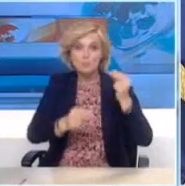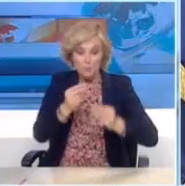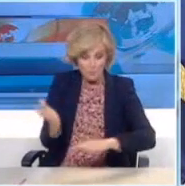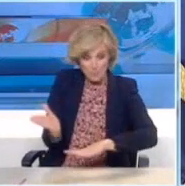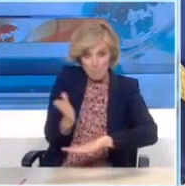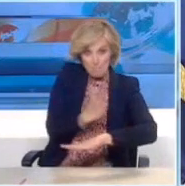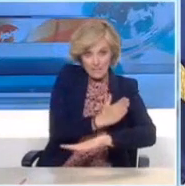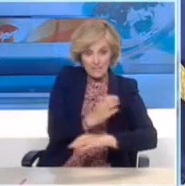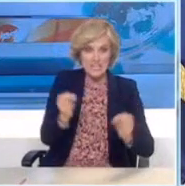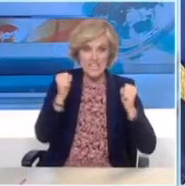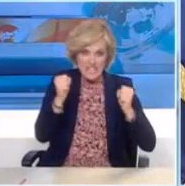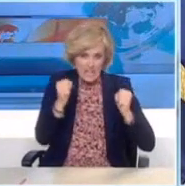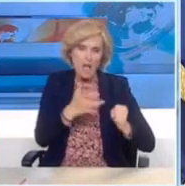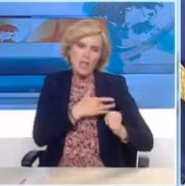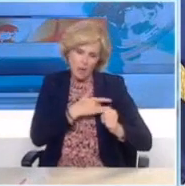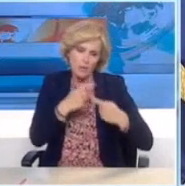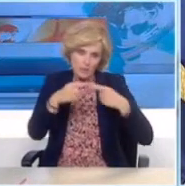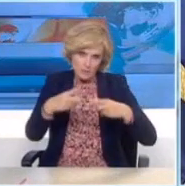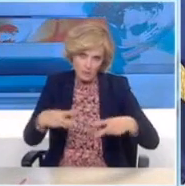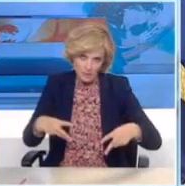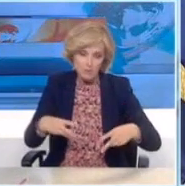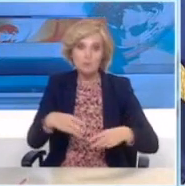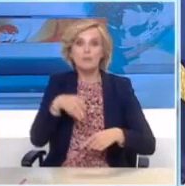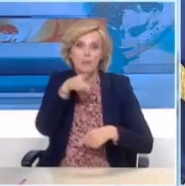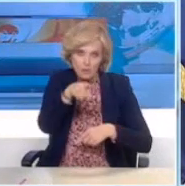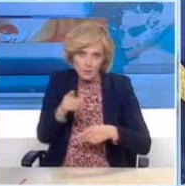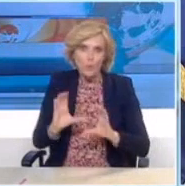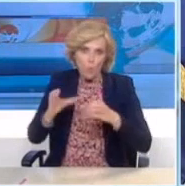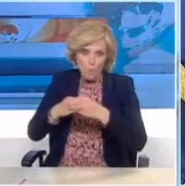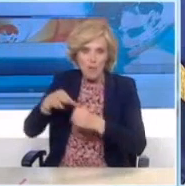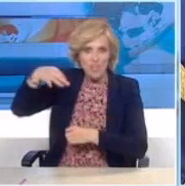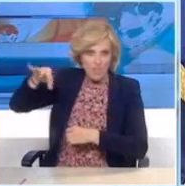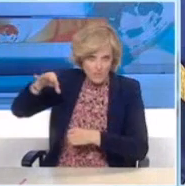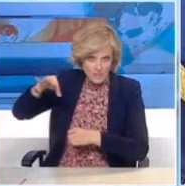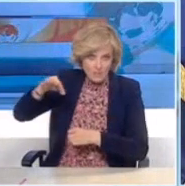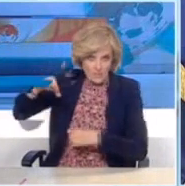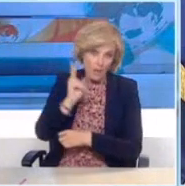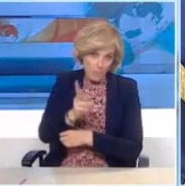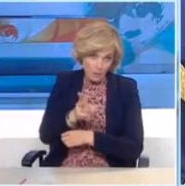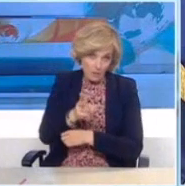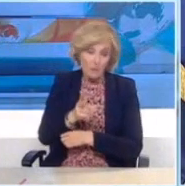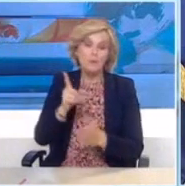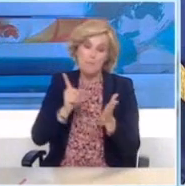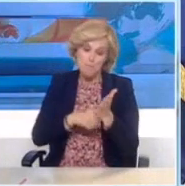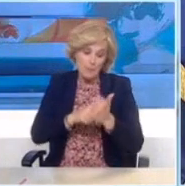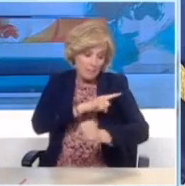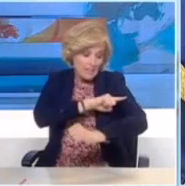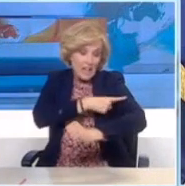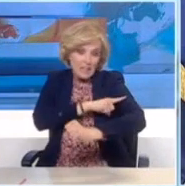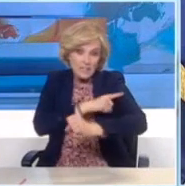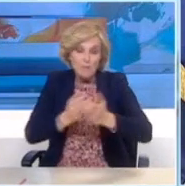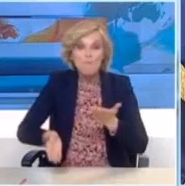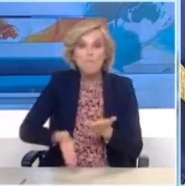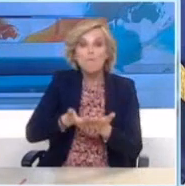συγκεκριμένη περίπτωση, θα πρέπει ούτως ή άλλως, ανήκει στις ομάδες αυξημένου κινδύνου και θα πρέπει να αναζητηθεί ιατρική βοήθεια και έλεγχος για την